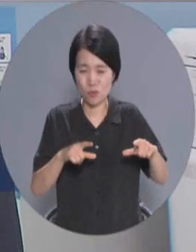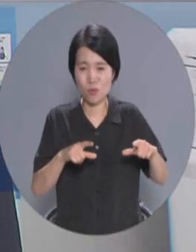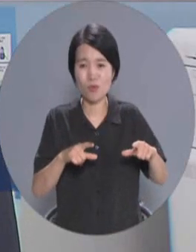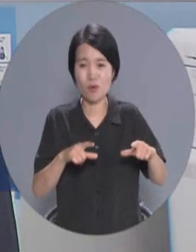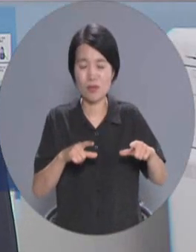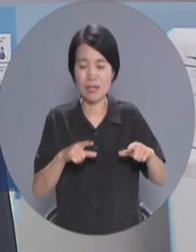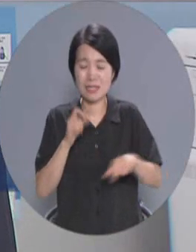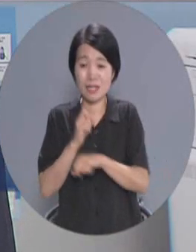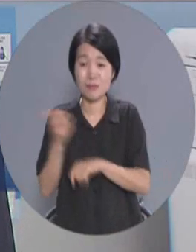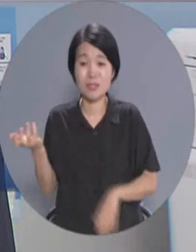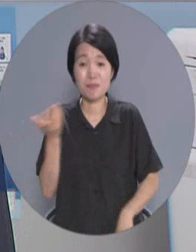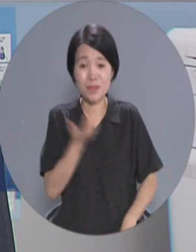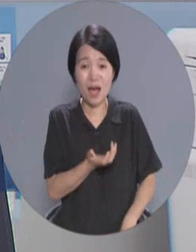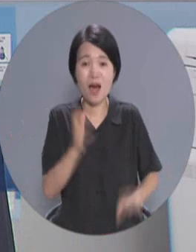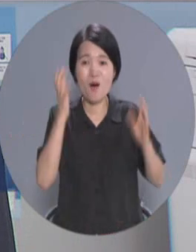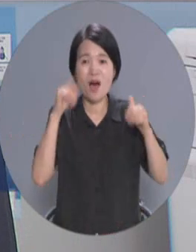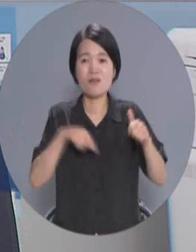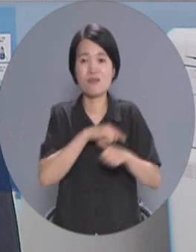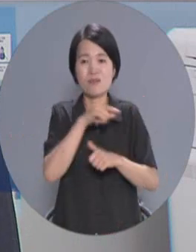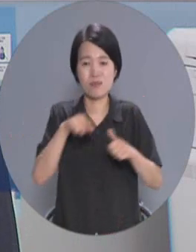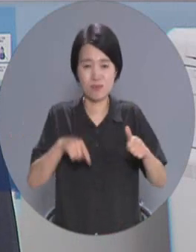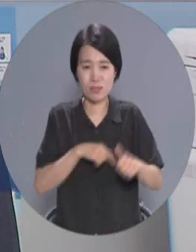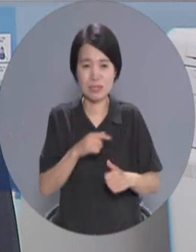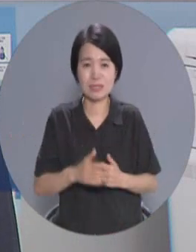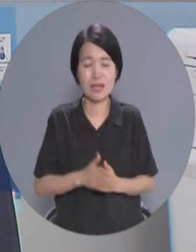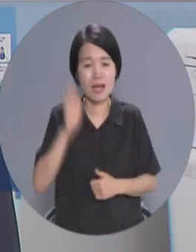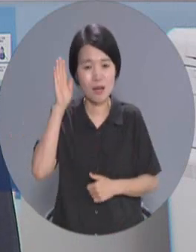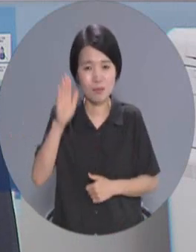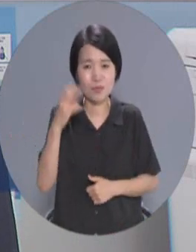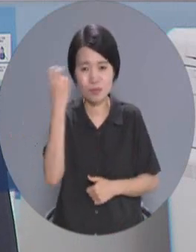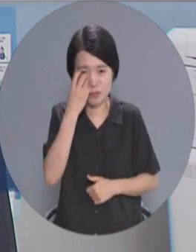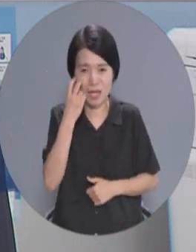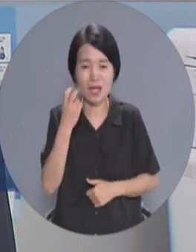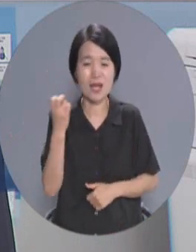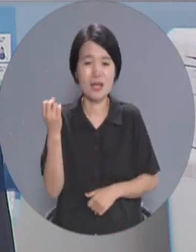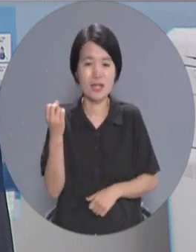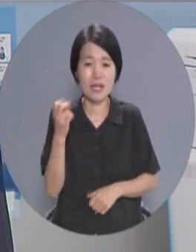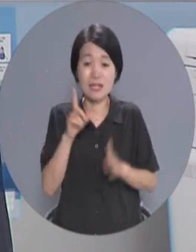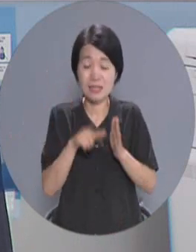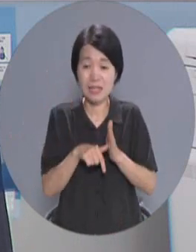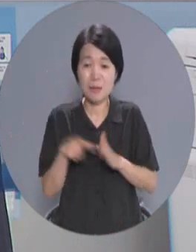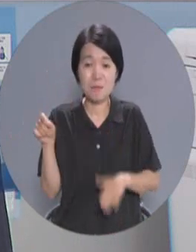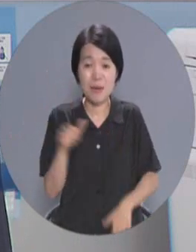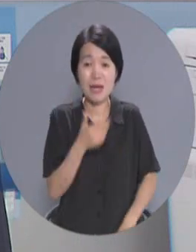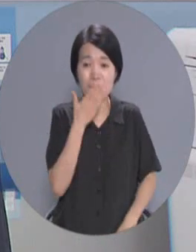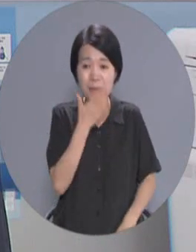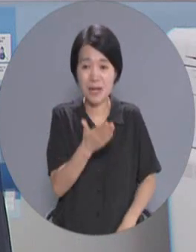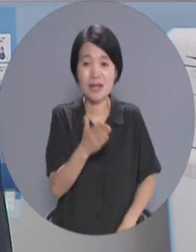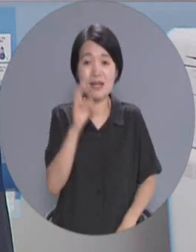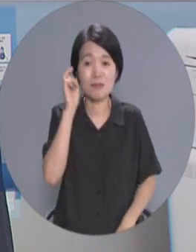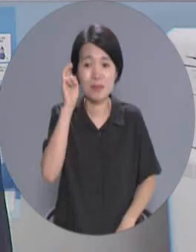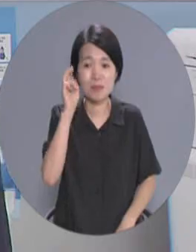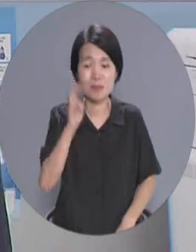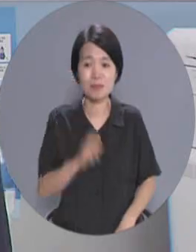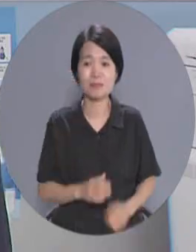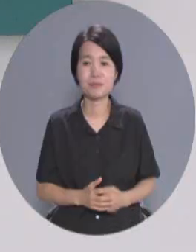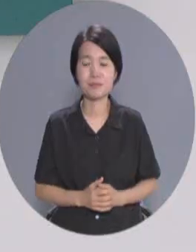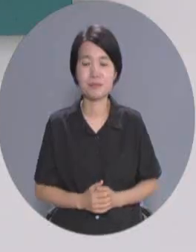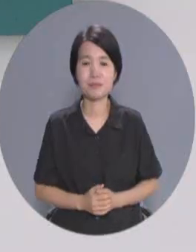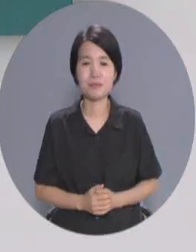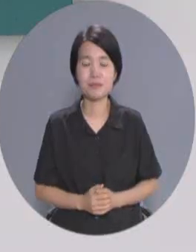옴으로써 환영하고 반기는 분위기고요. 앞으로 사실조사나 그 심사에 있어서 속도감이 더 날